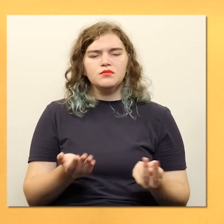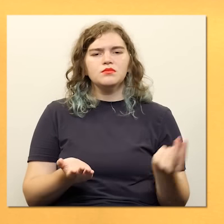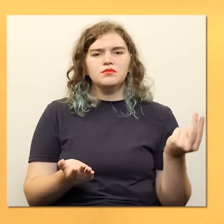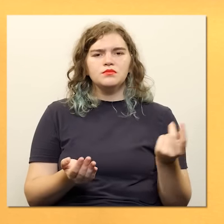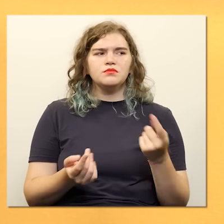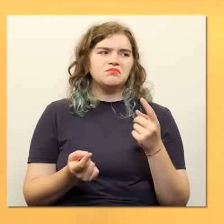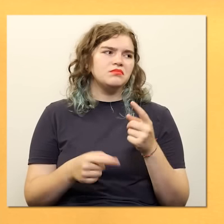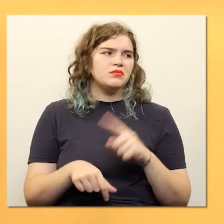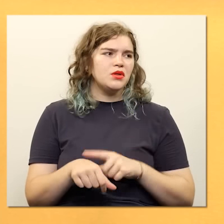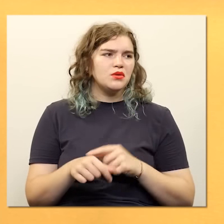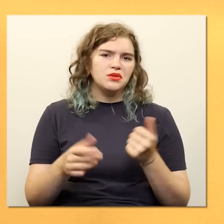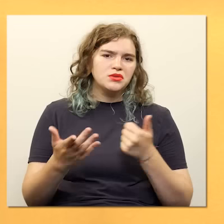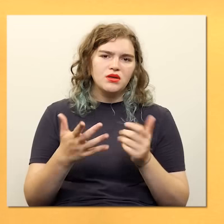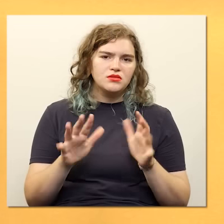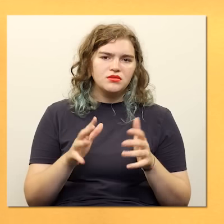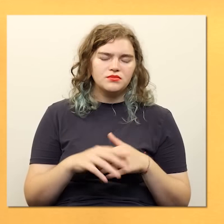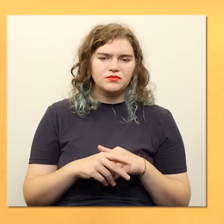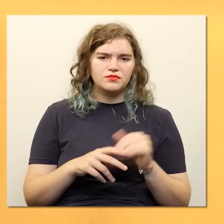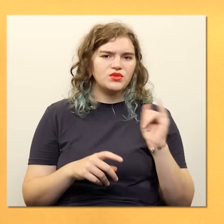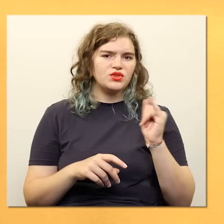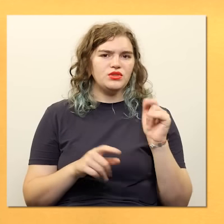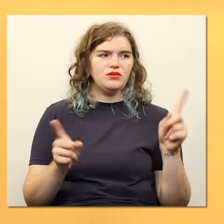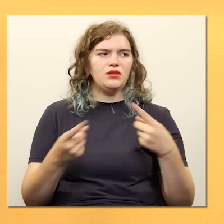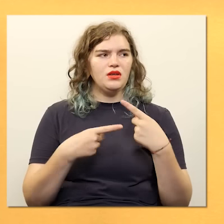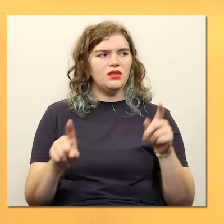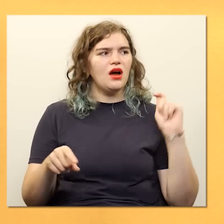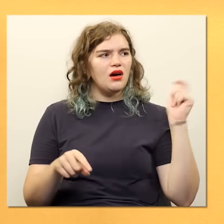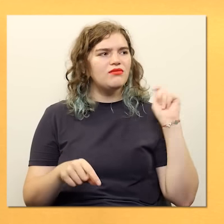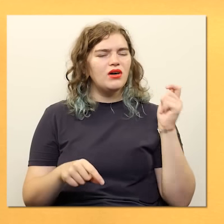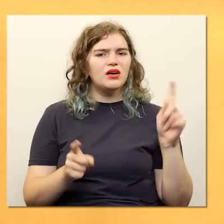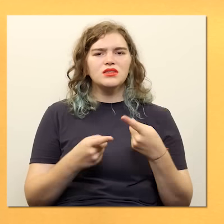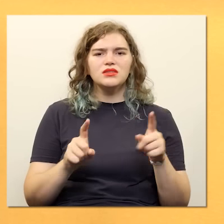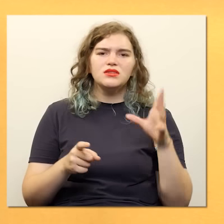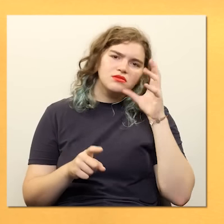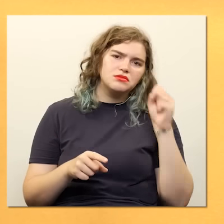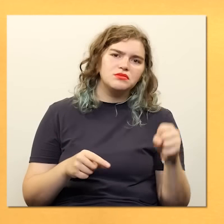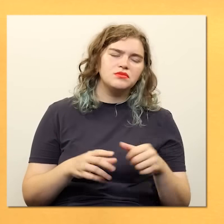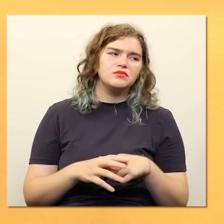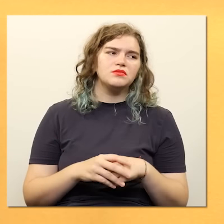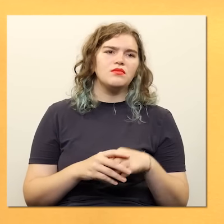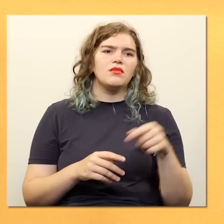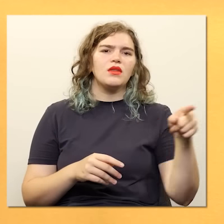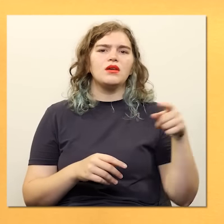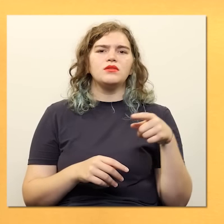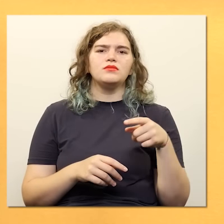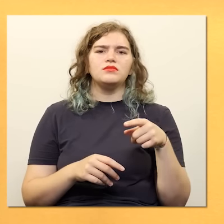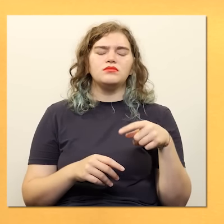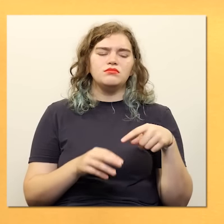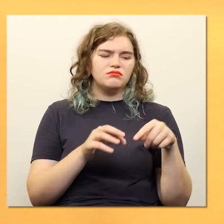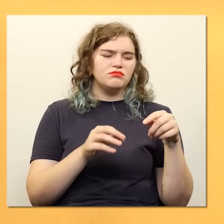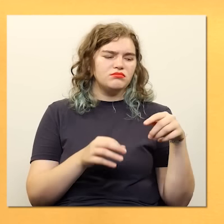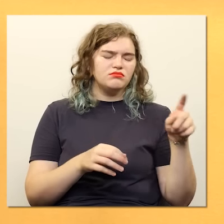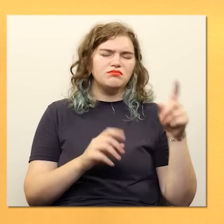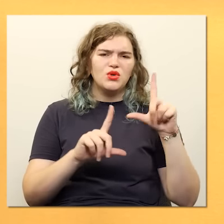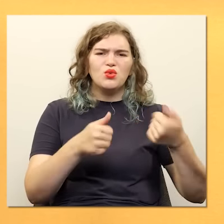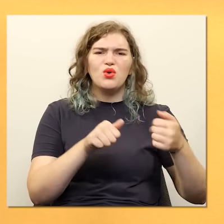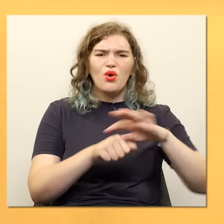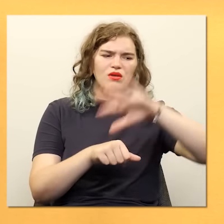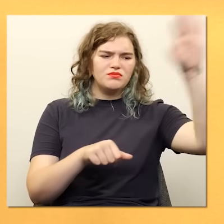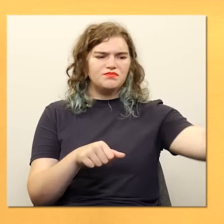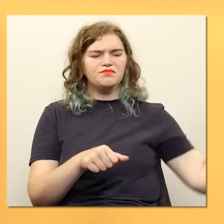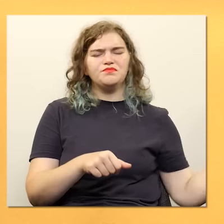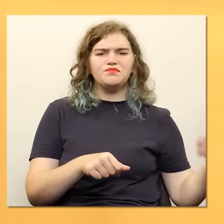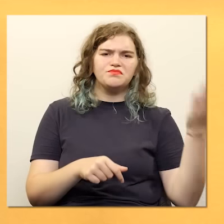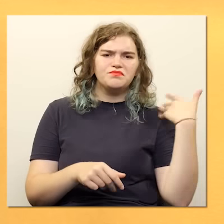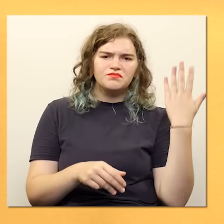mă ridic dimineața pe la 6 așa, cineva cânta cântări creștine pe la groapa de gunoi, pe la containerele alea, cum